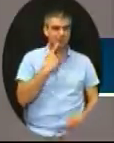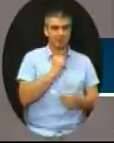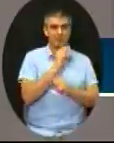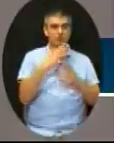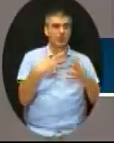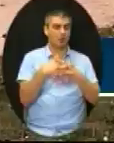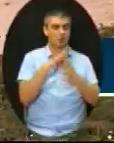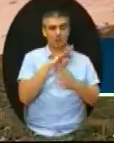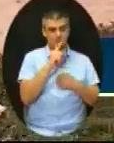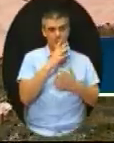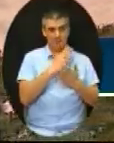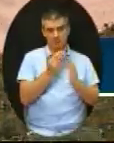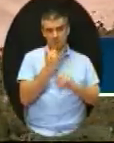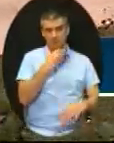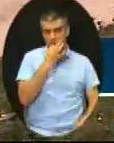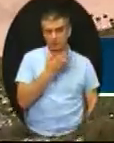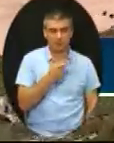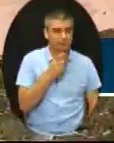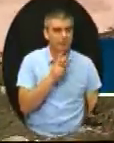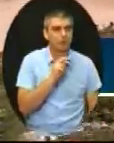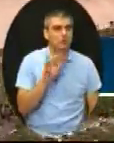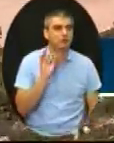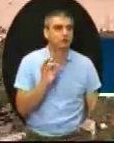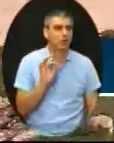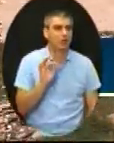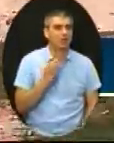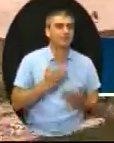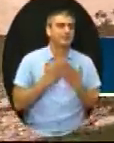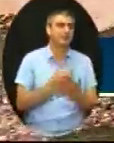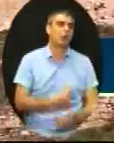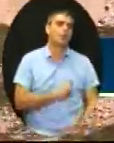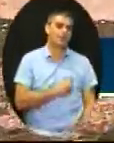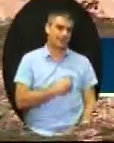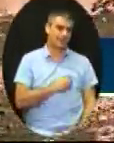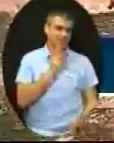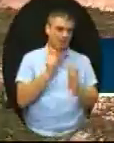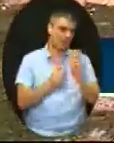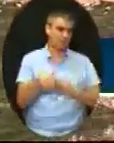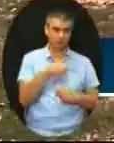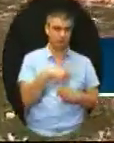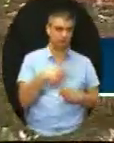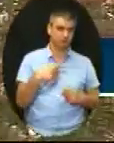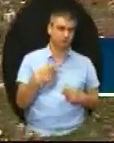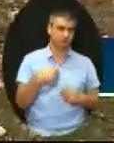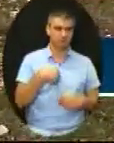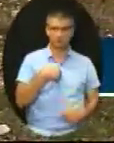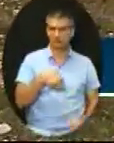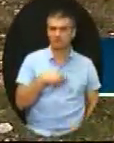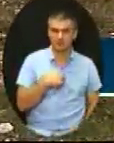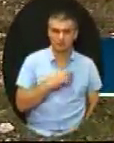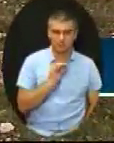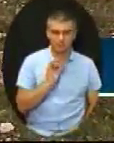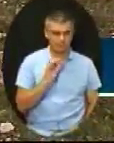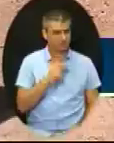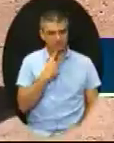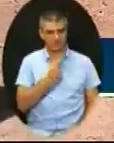האיחוד האירופי, אם הם יקדים כבר, תשאלי, זה הנושא של הסיוע ההומניטרי לאנשים. עכשיו אנחנו בהחלט